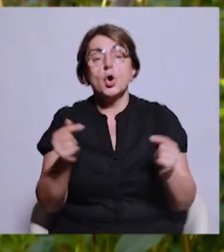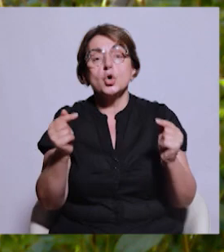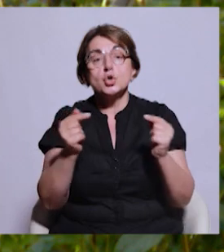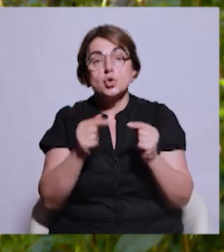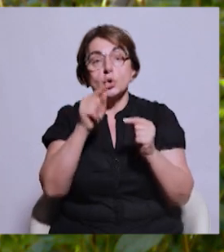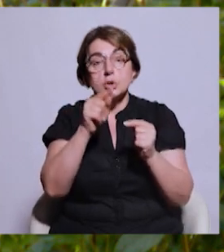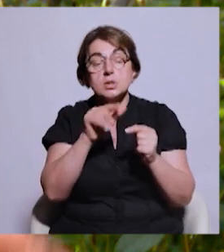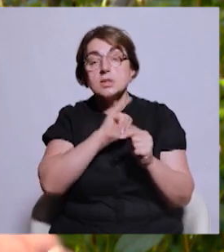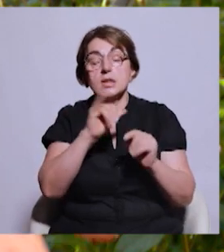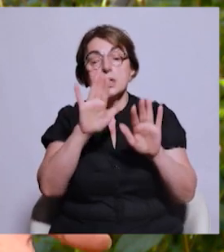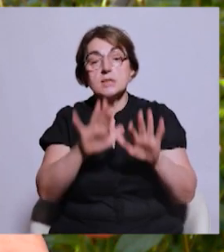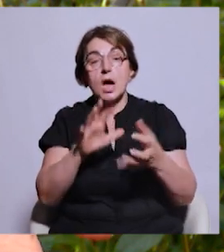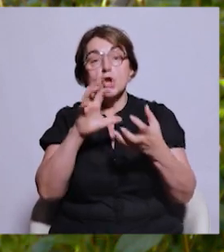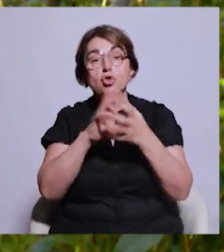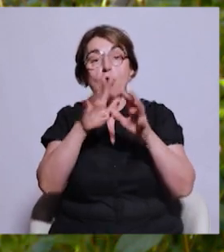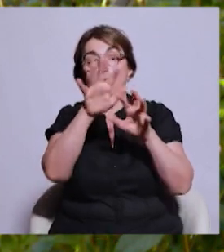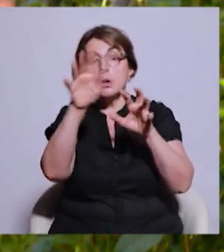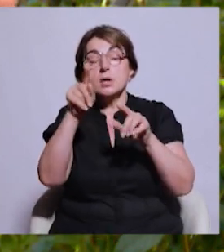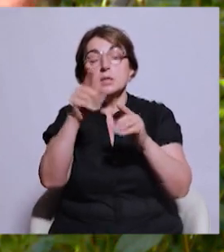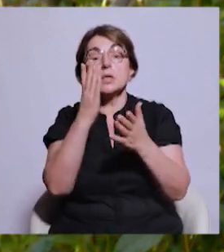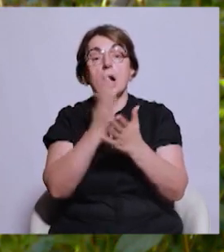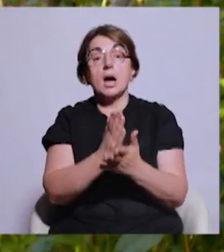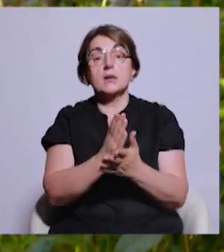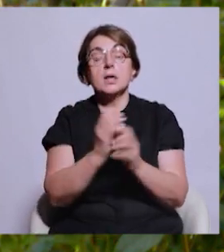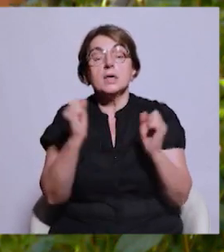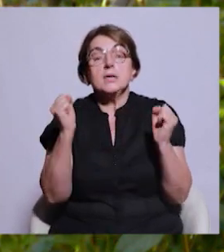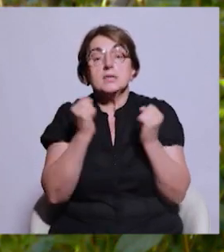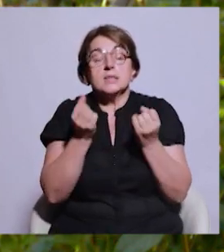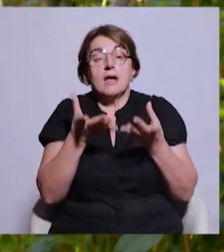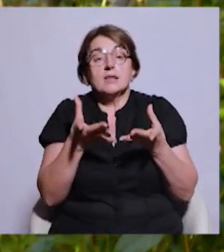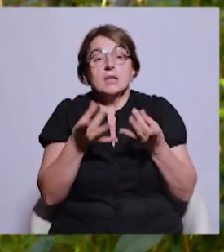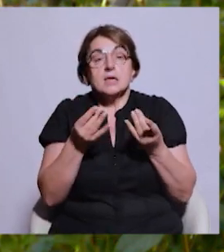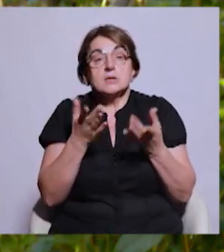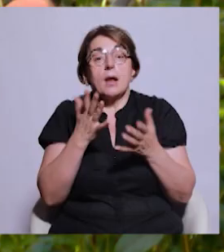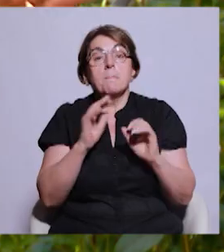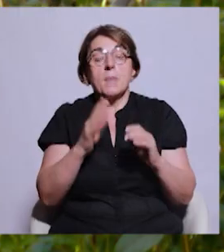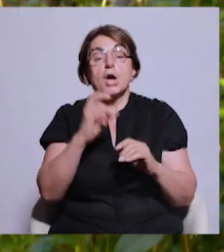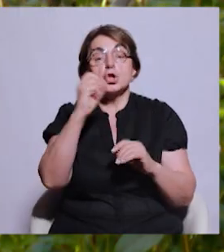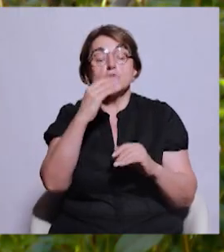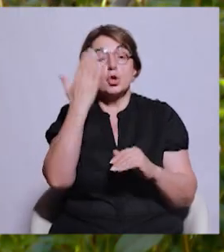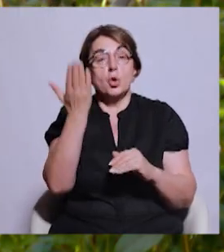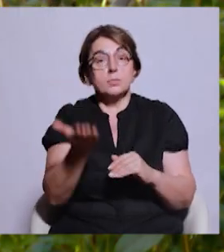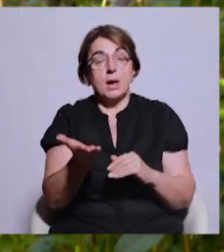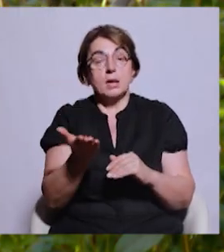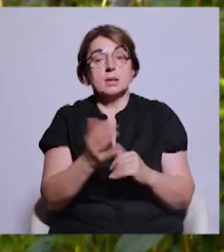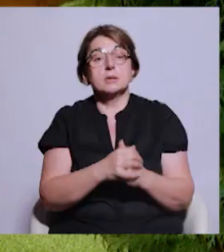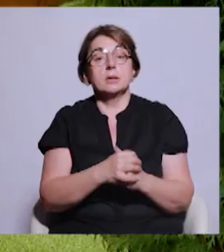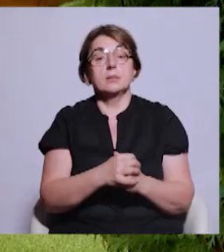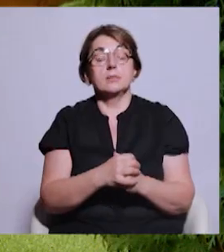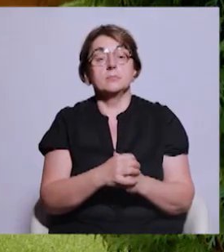წარმოდგენილი. სწორედ თოვლის მასა, სადაც არის წარმოდგენილი, ის გამოხატავს ცივ ნესტიან მხარეს, ანუ ჩრდილოეთის